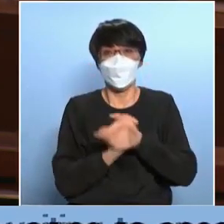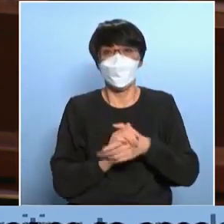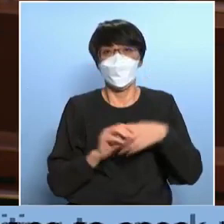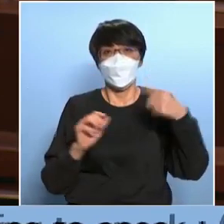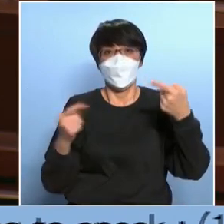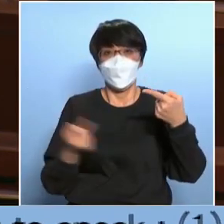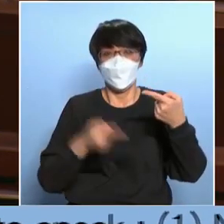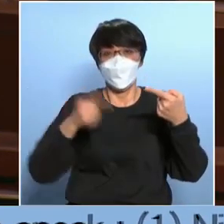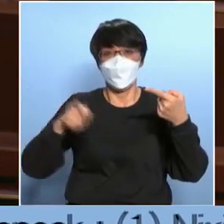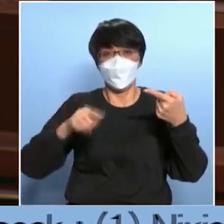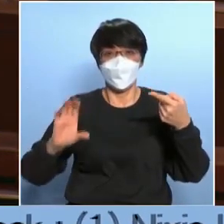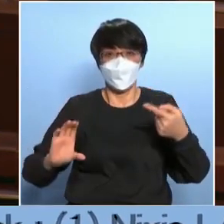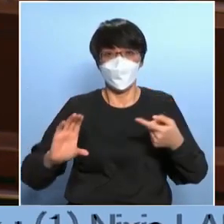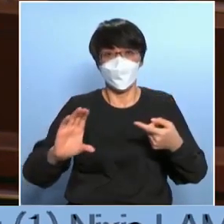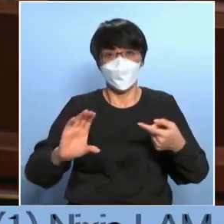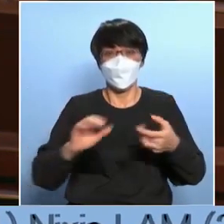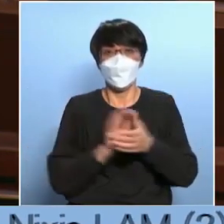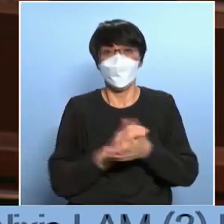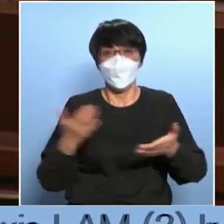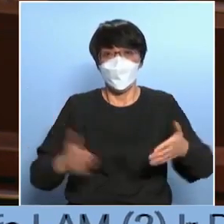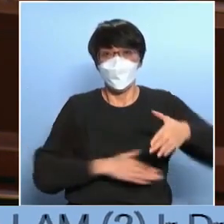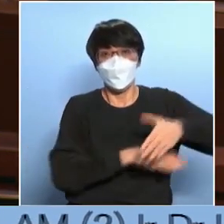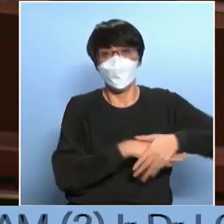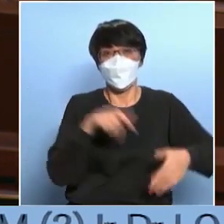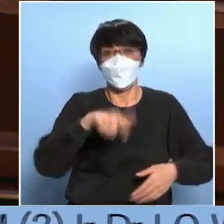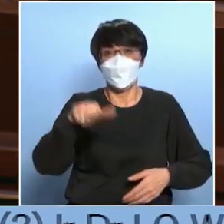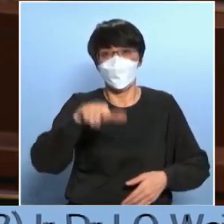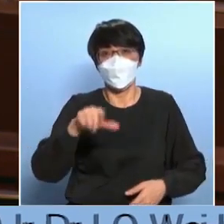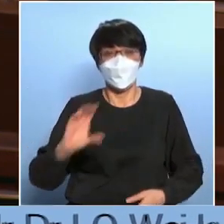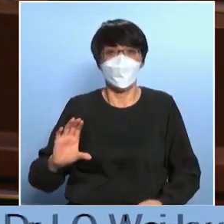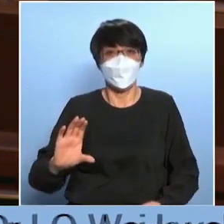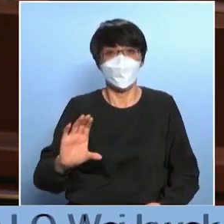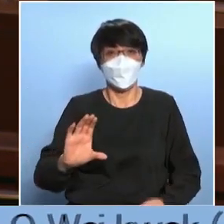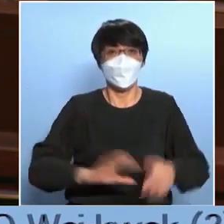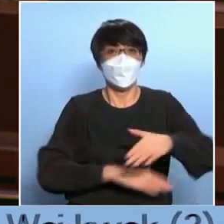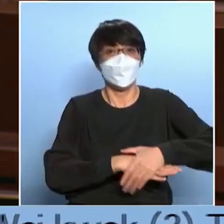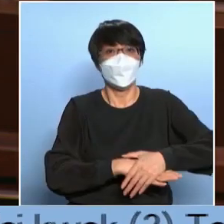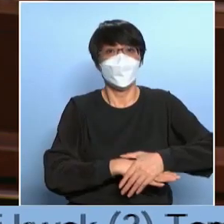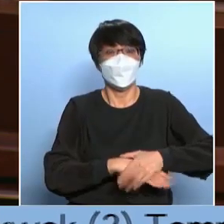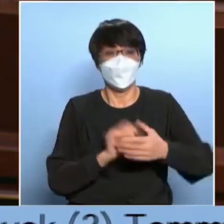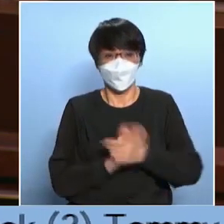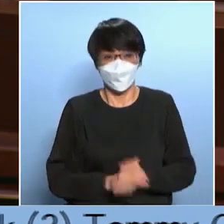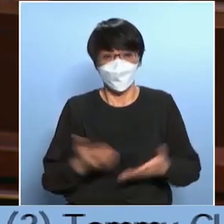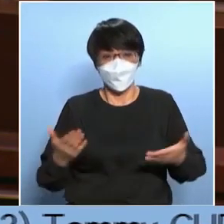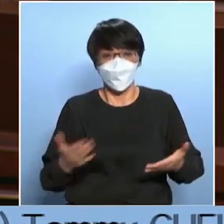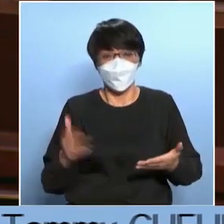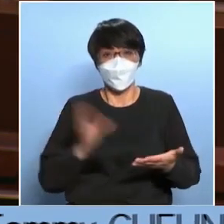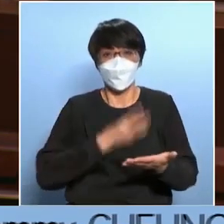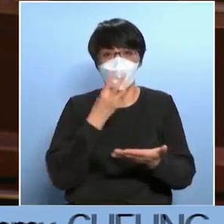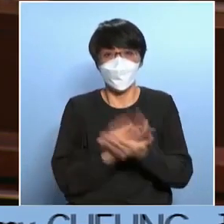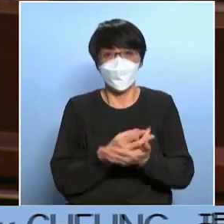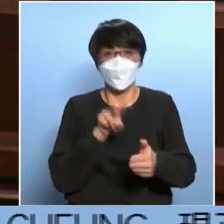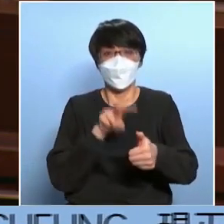11,000億咧，而家相信咧係唔到8,000億嘅。所以作為係非常關注我哋審慎理